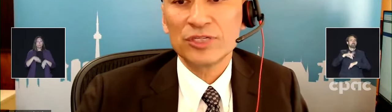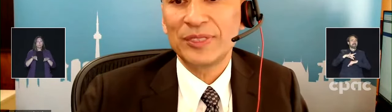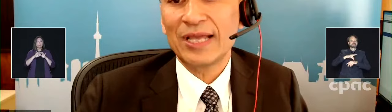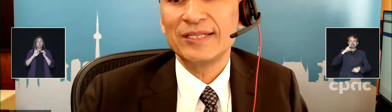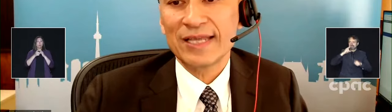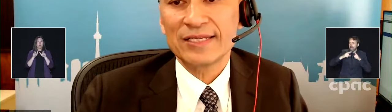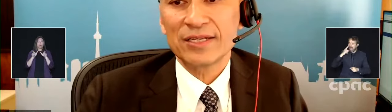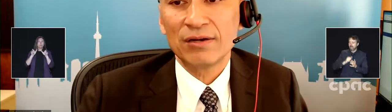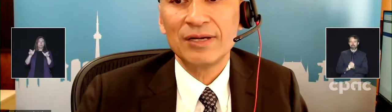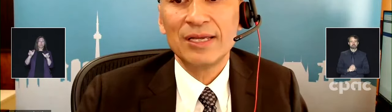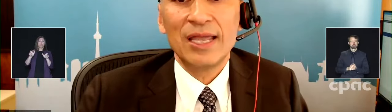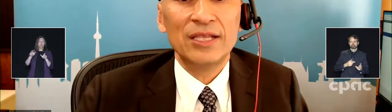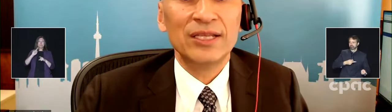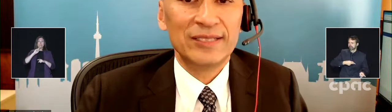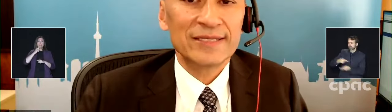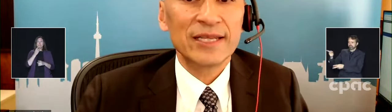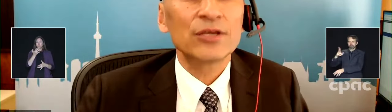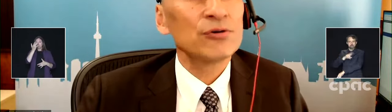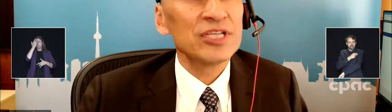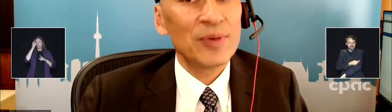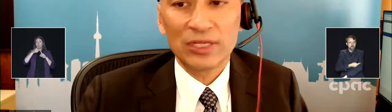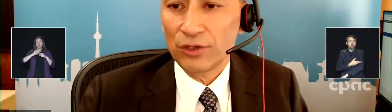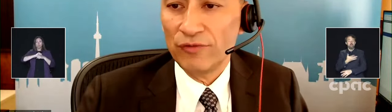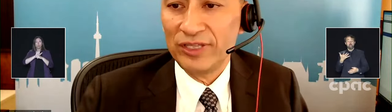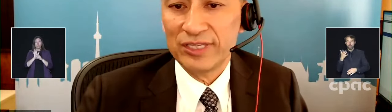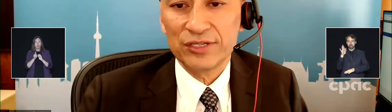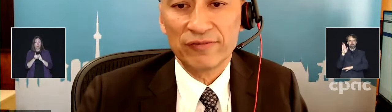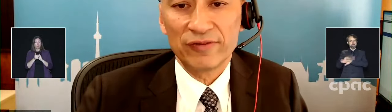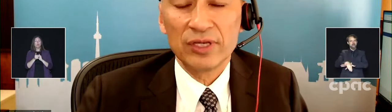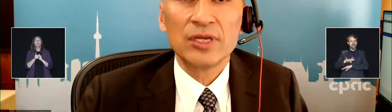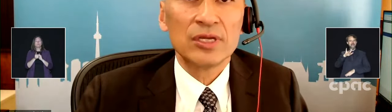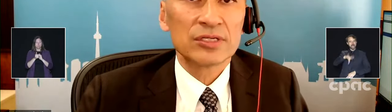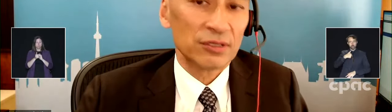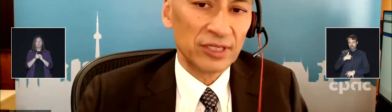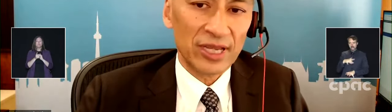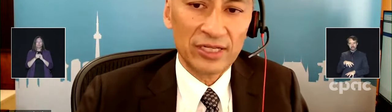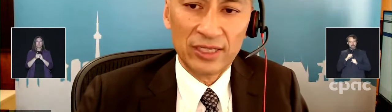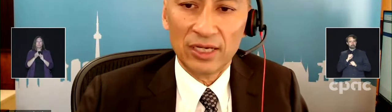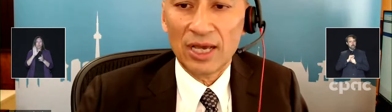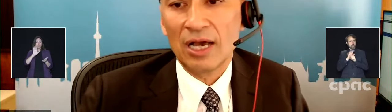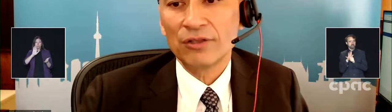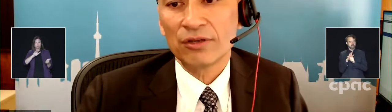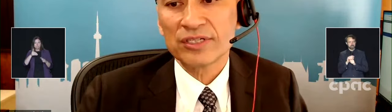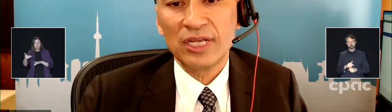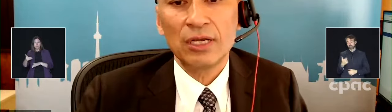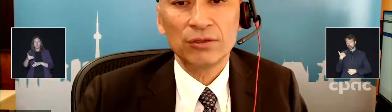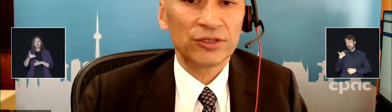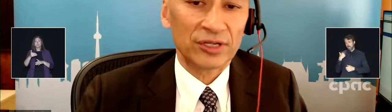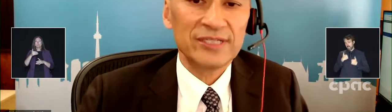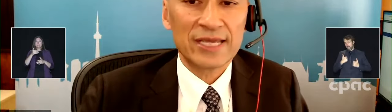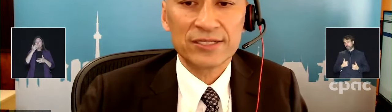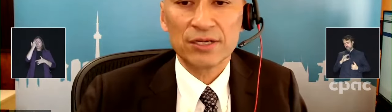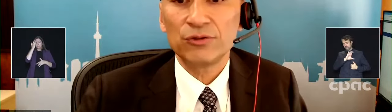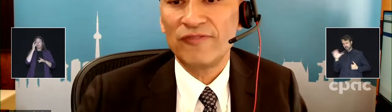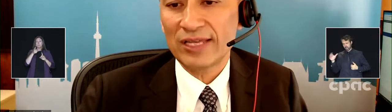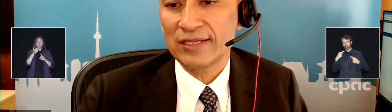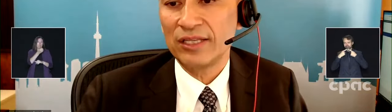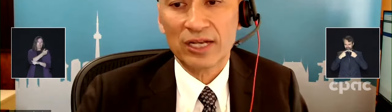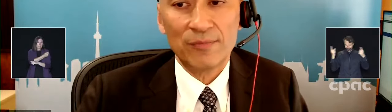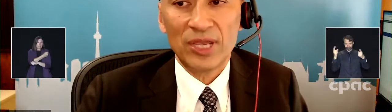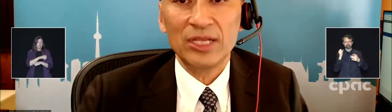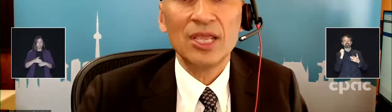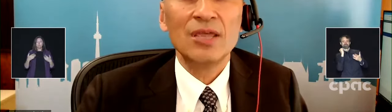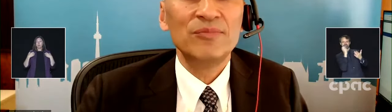'hospitalisation et les décès causés par la COVID-19. Santé Canada a annoncé l'autorisation du vaccin de